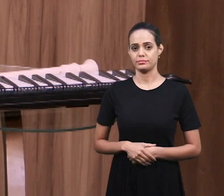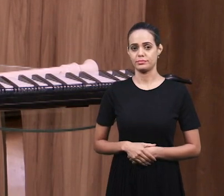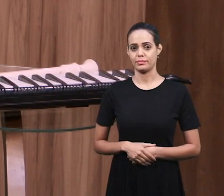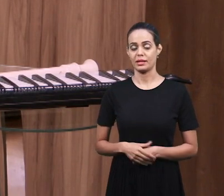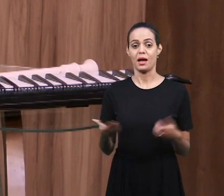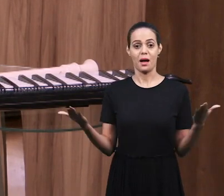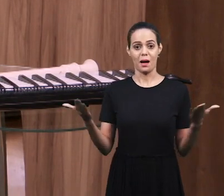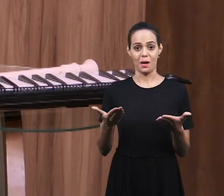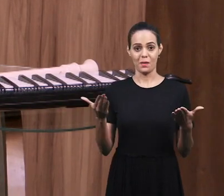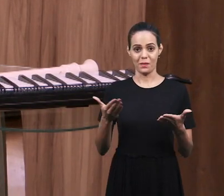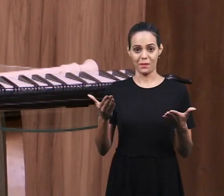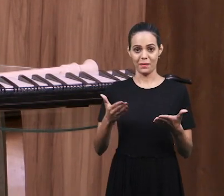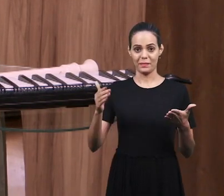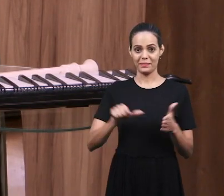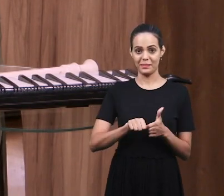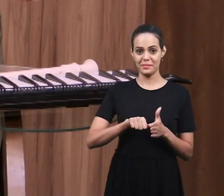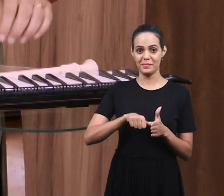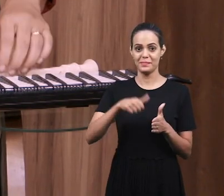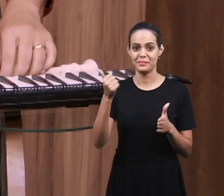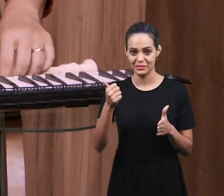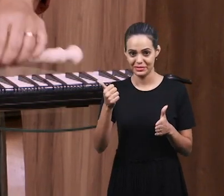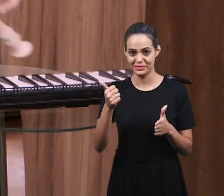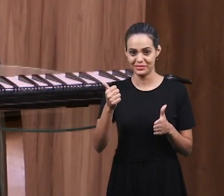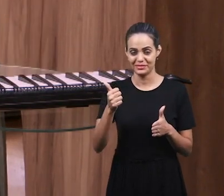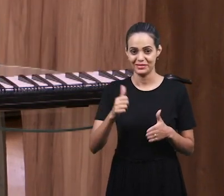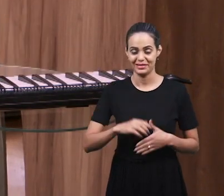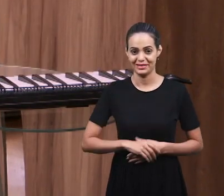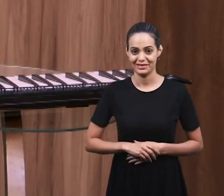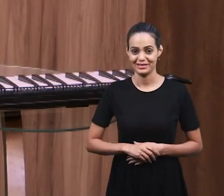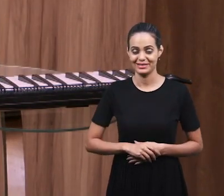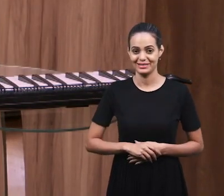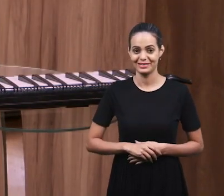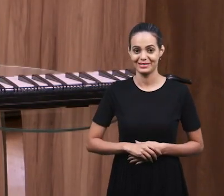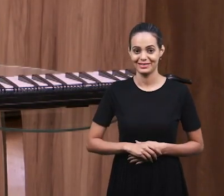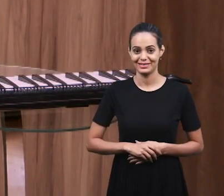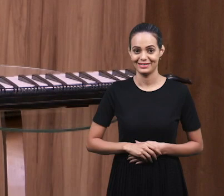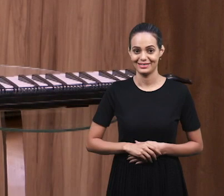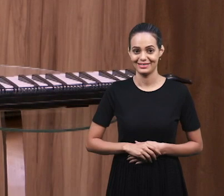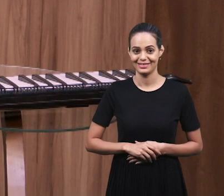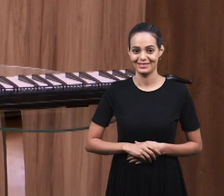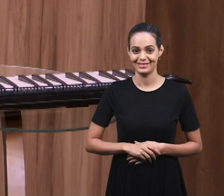Maintenant, dans cette première fois, nous allons jouer doucement.